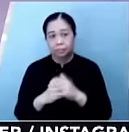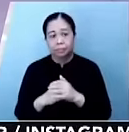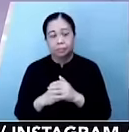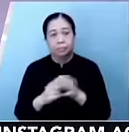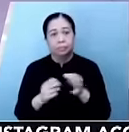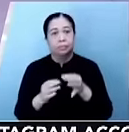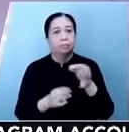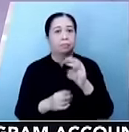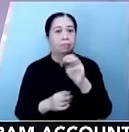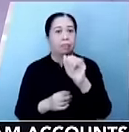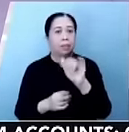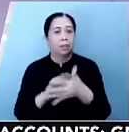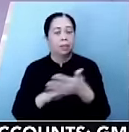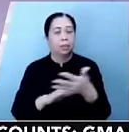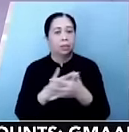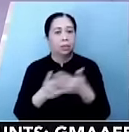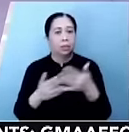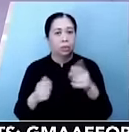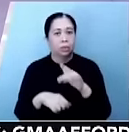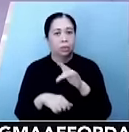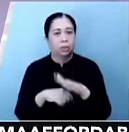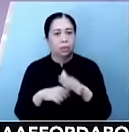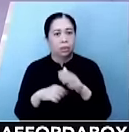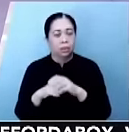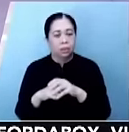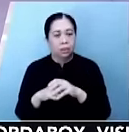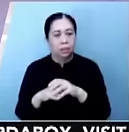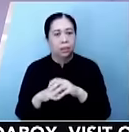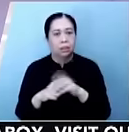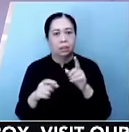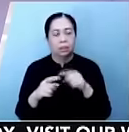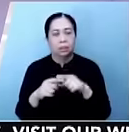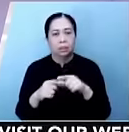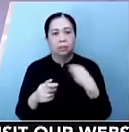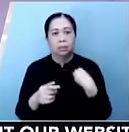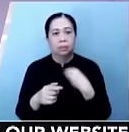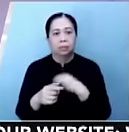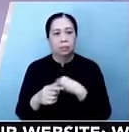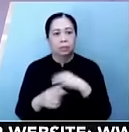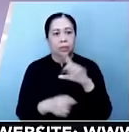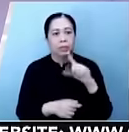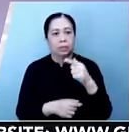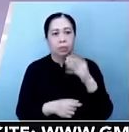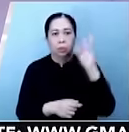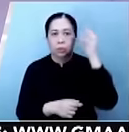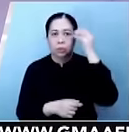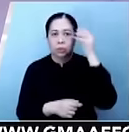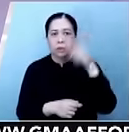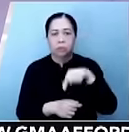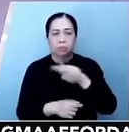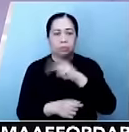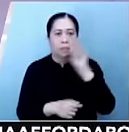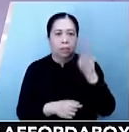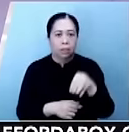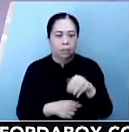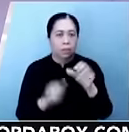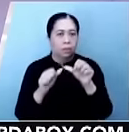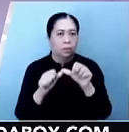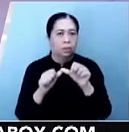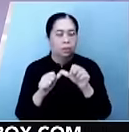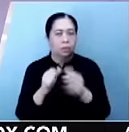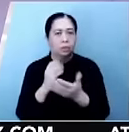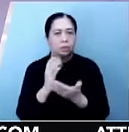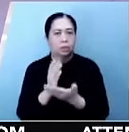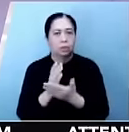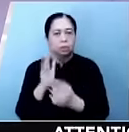ang nakaschedule sanang maagang pagpapapasok sa mga kawani ng lokal na pamahalaan sa Metro Manila. Tuloy naman ang tigil pasada ng